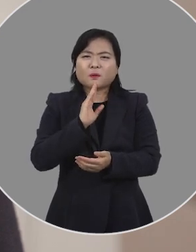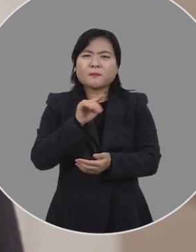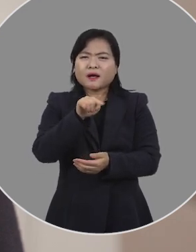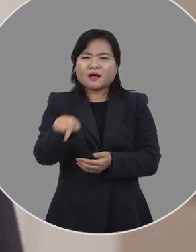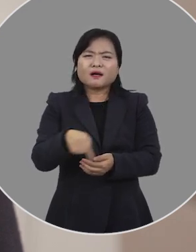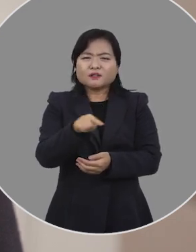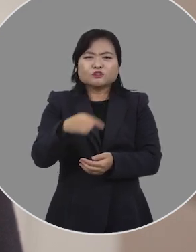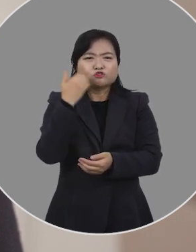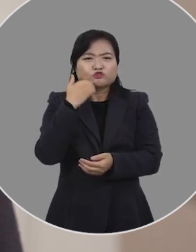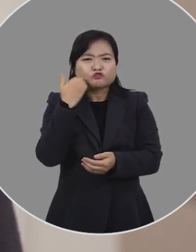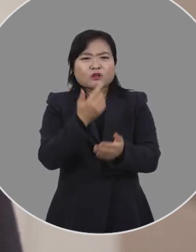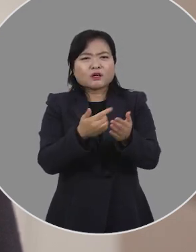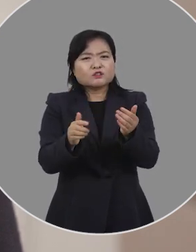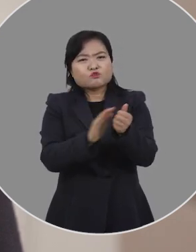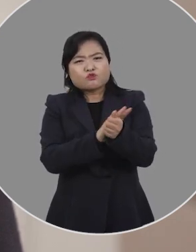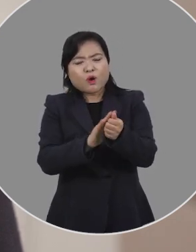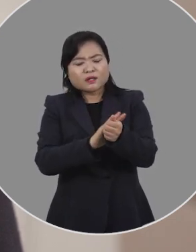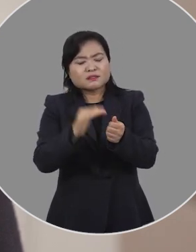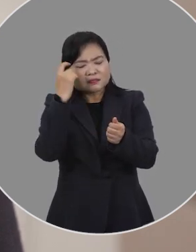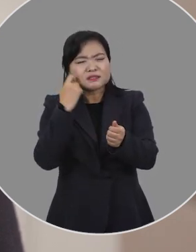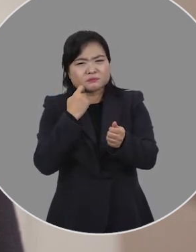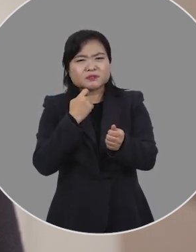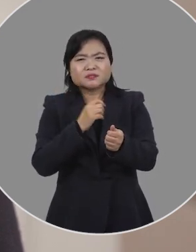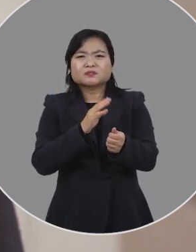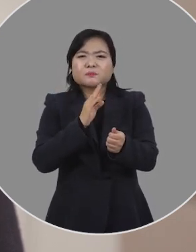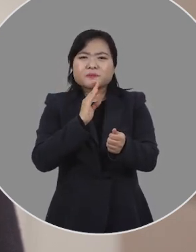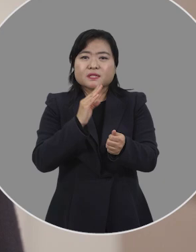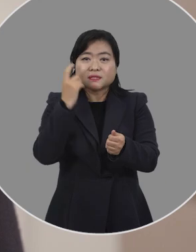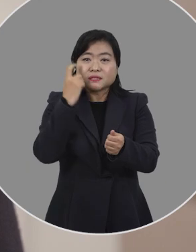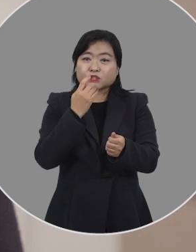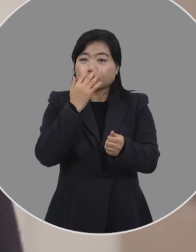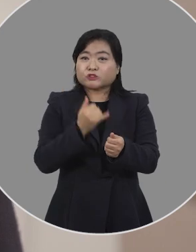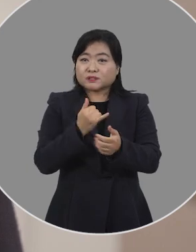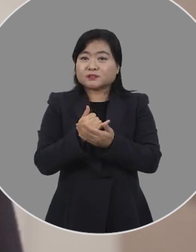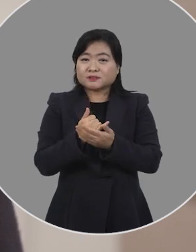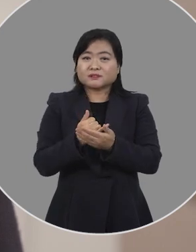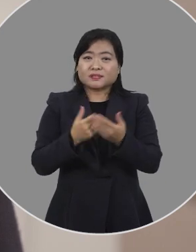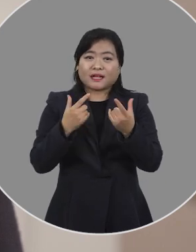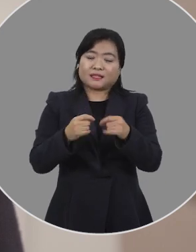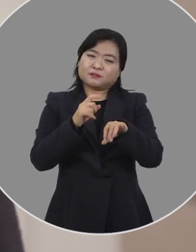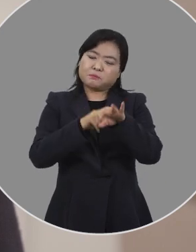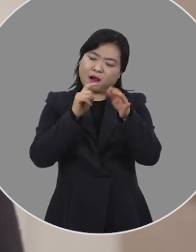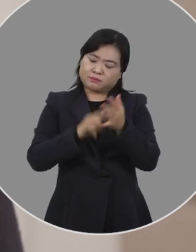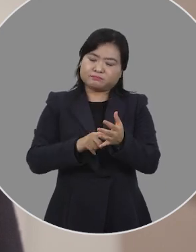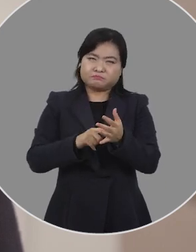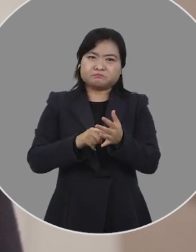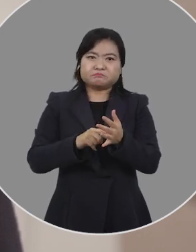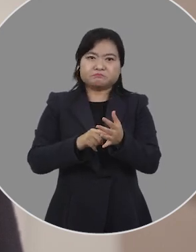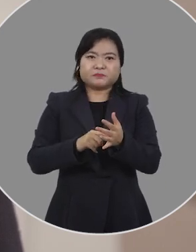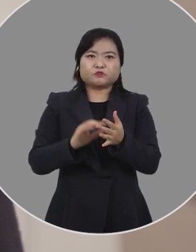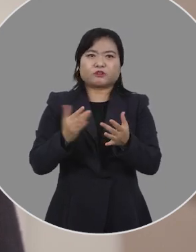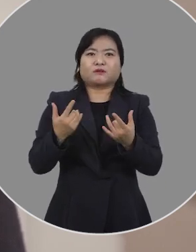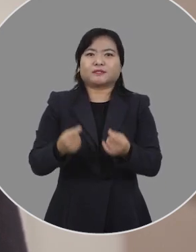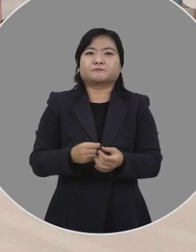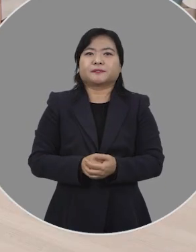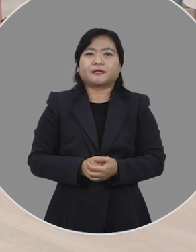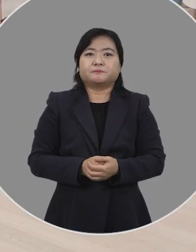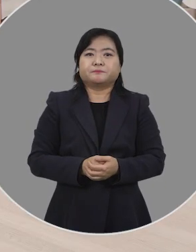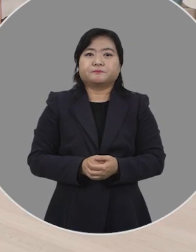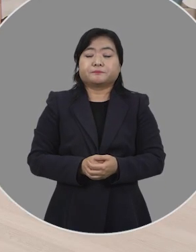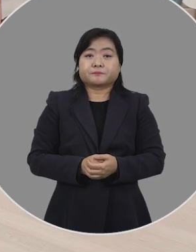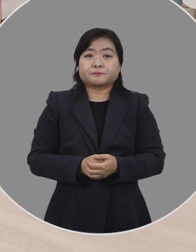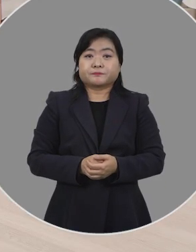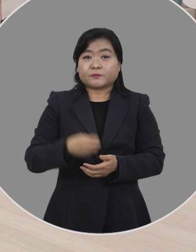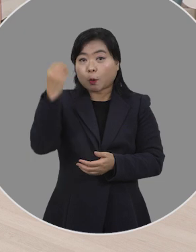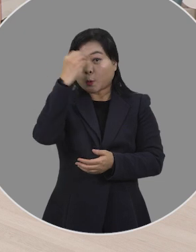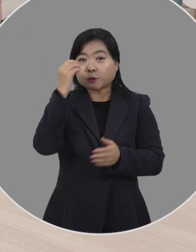이게 정말 제대로 누군가를 위로하는 거구나 이렇게 느꼈을 때 그 마음 같은 마음이 아닐까 싶어요.